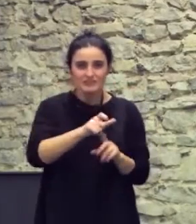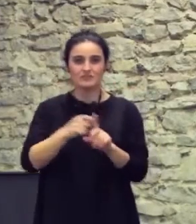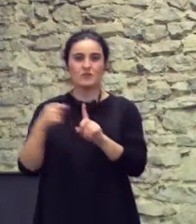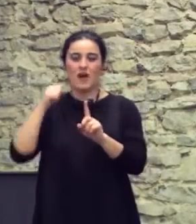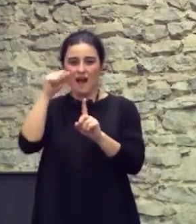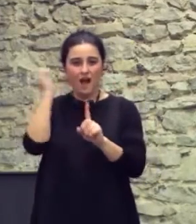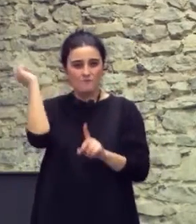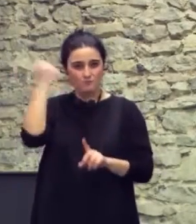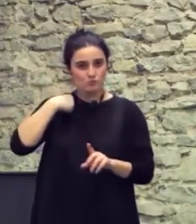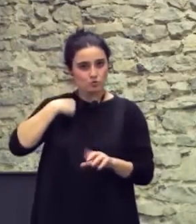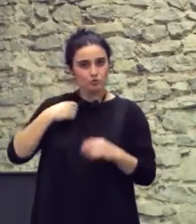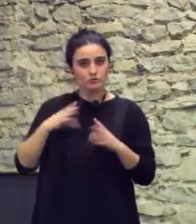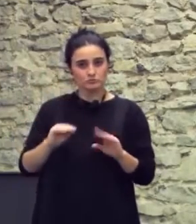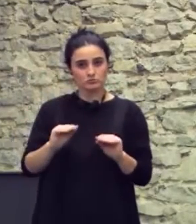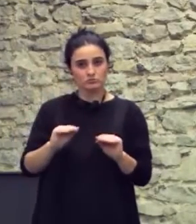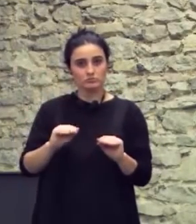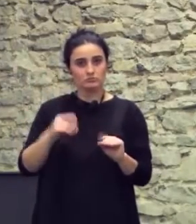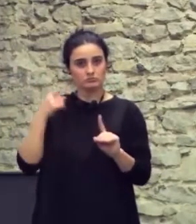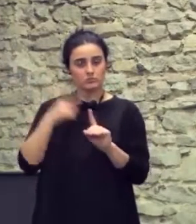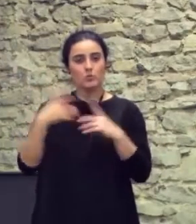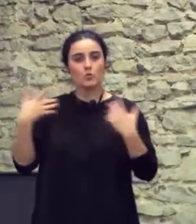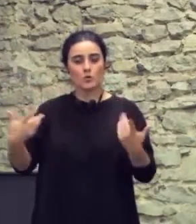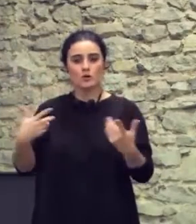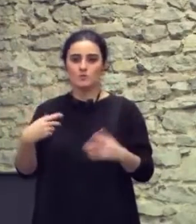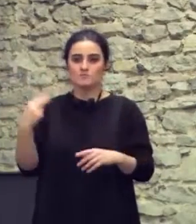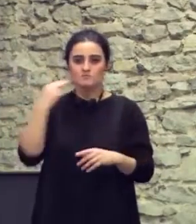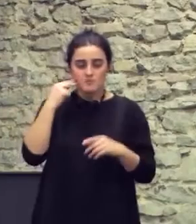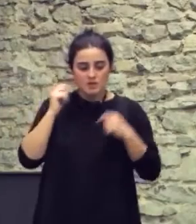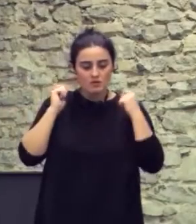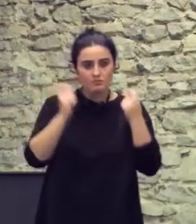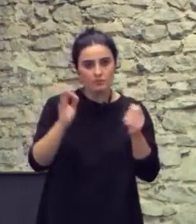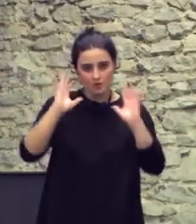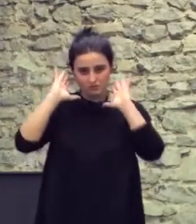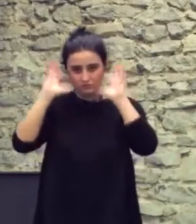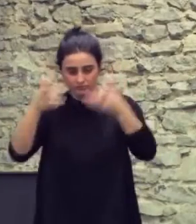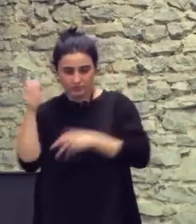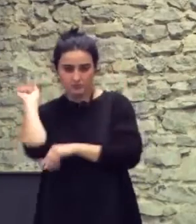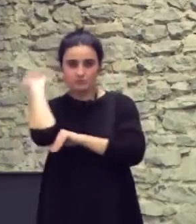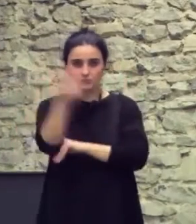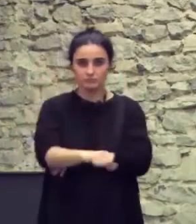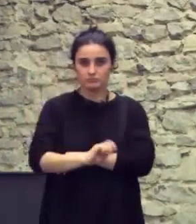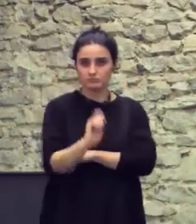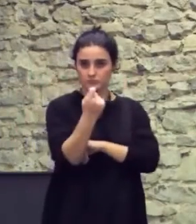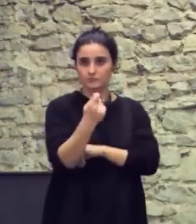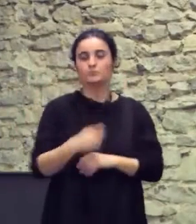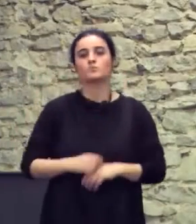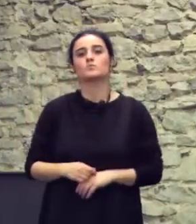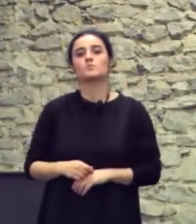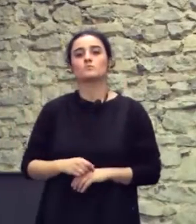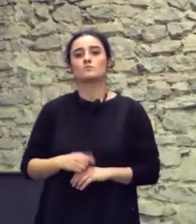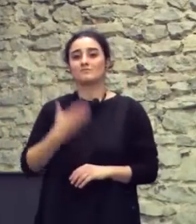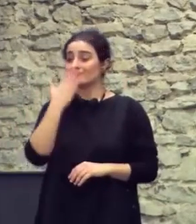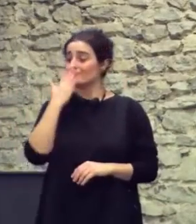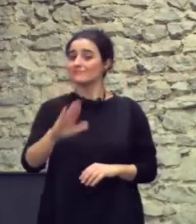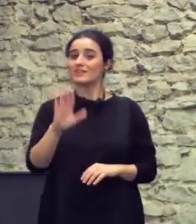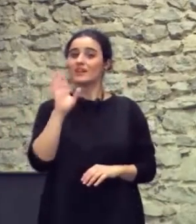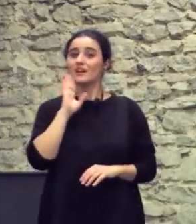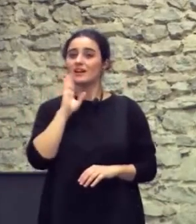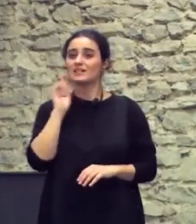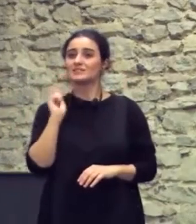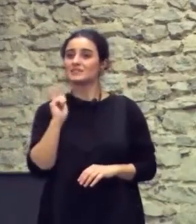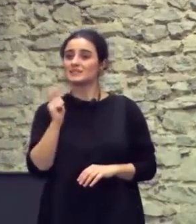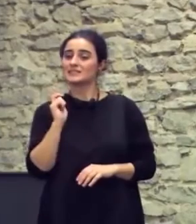erabiltzea intimidatzeko edo agresiboan besteak dominatzeko. Portaera hau askotan